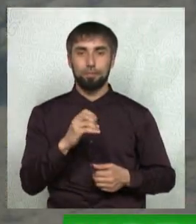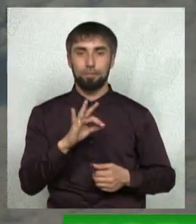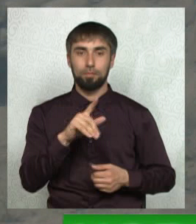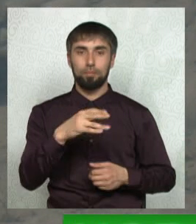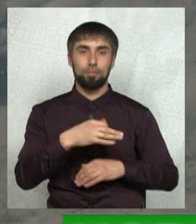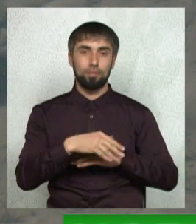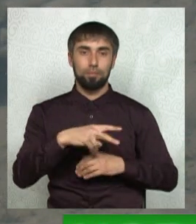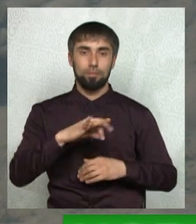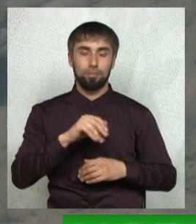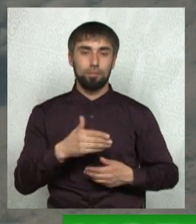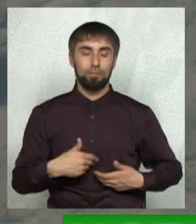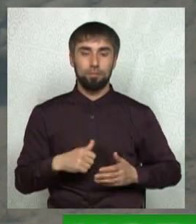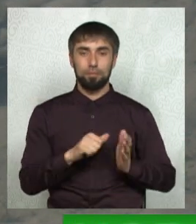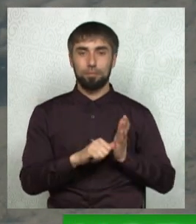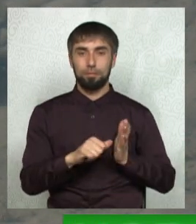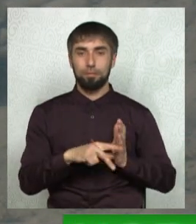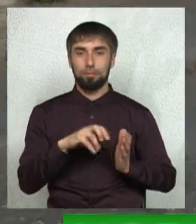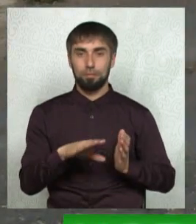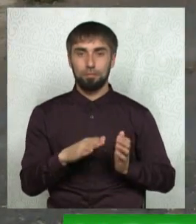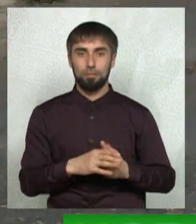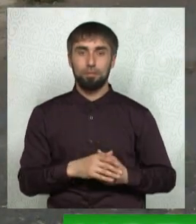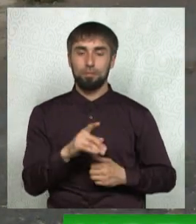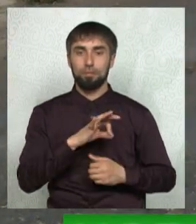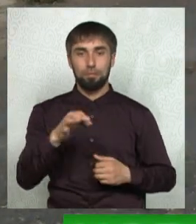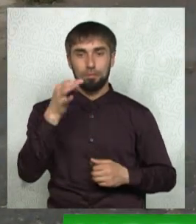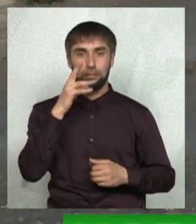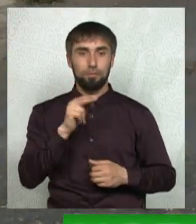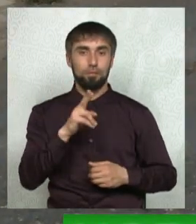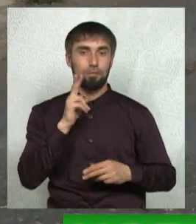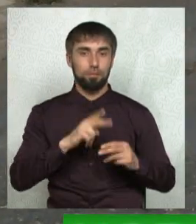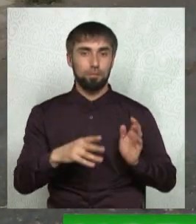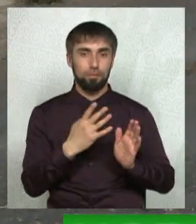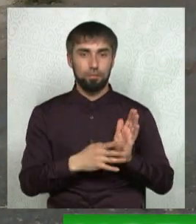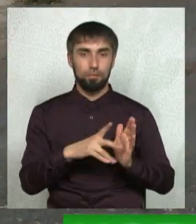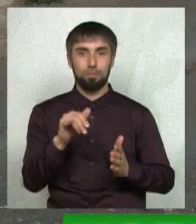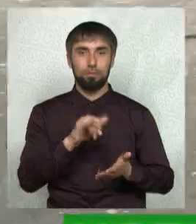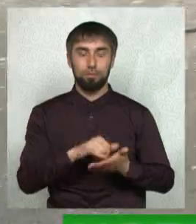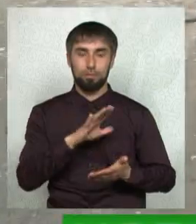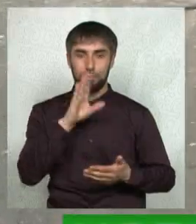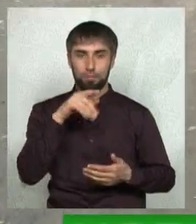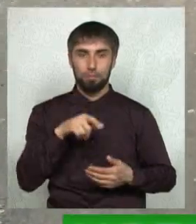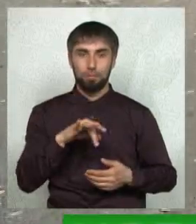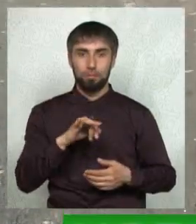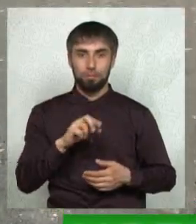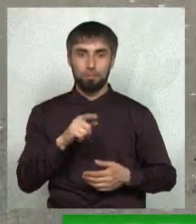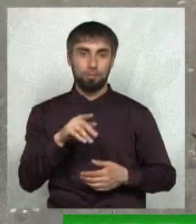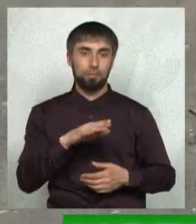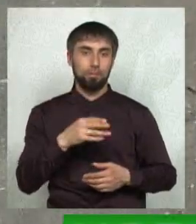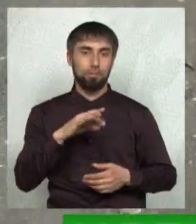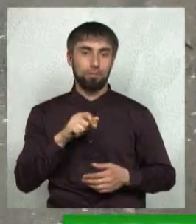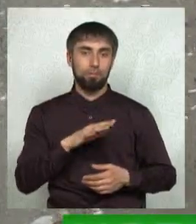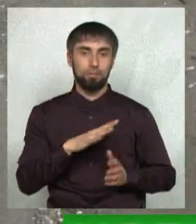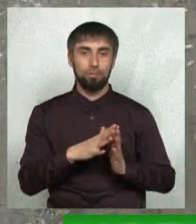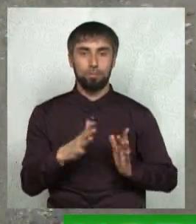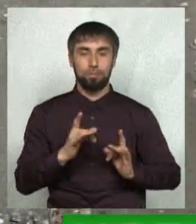улице Лермонтова живет уже 60 лет. Отлично помнит, как в конце 90-х проложили водопровод. Тогда это был